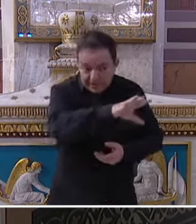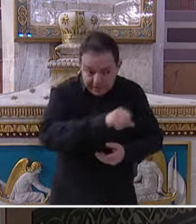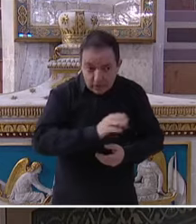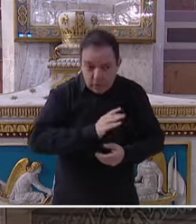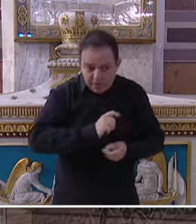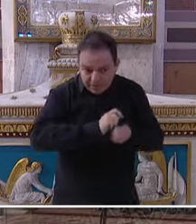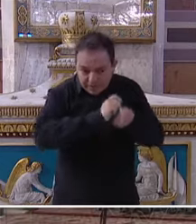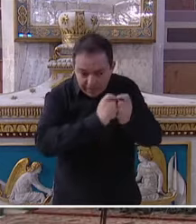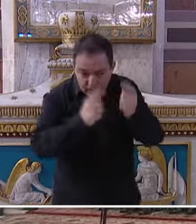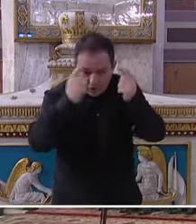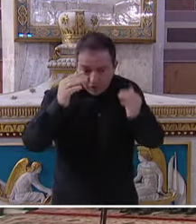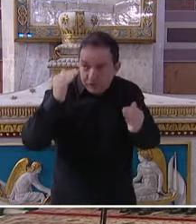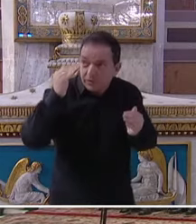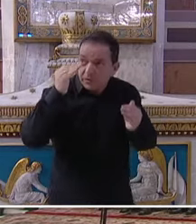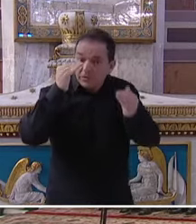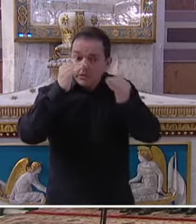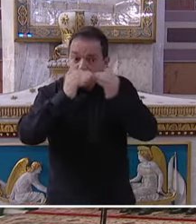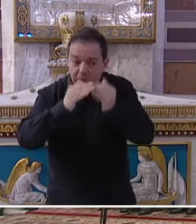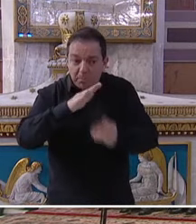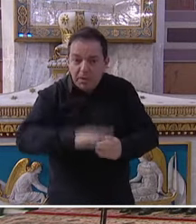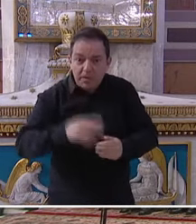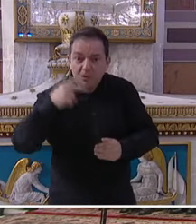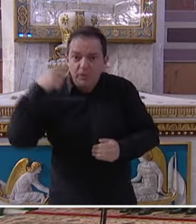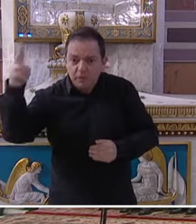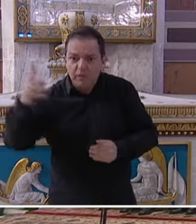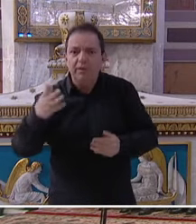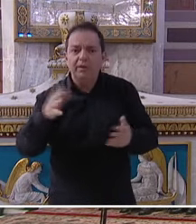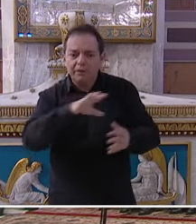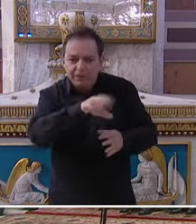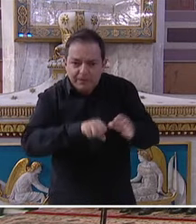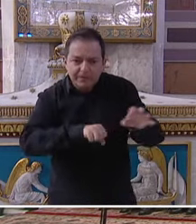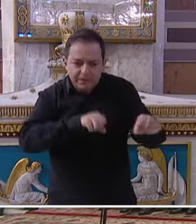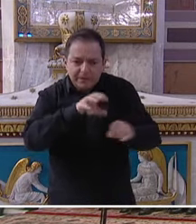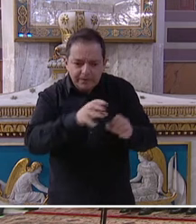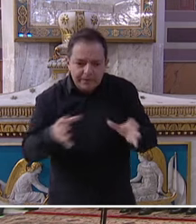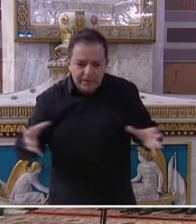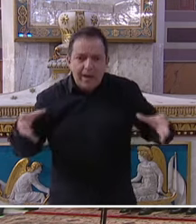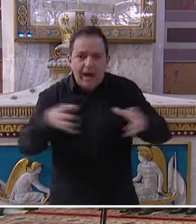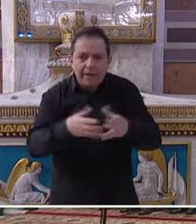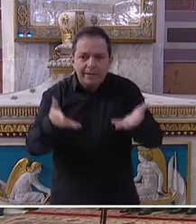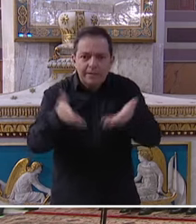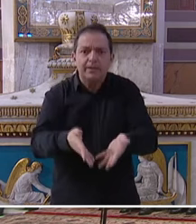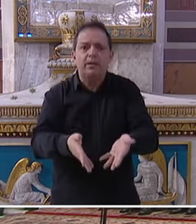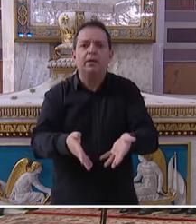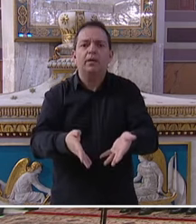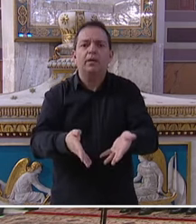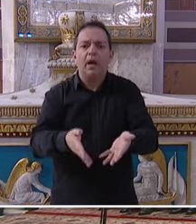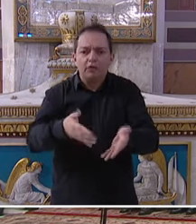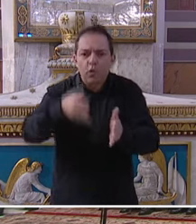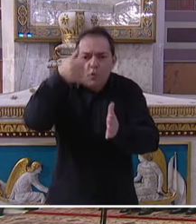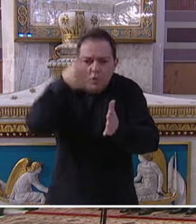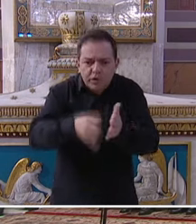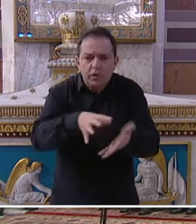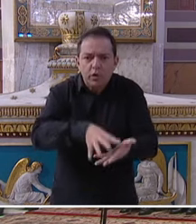χάριν. Αυτό σημαίνει η Εκκλησία, και εδώ βρίσκεται η ουσία και